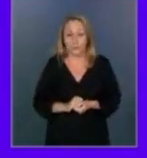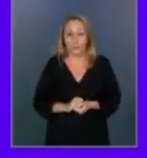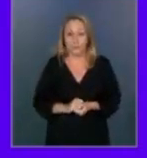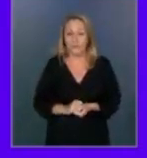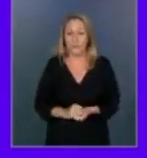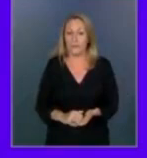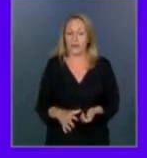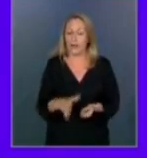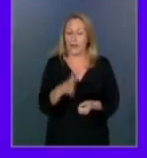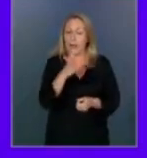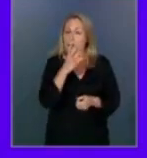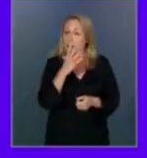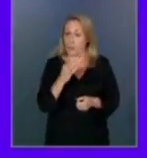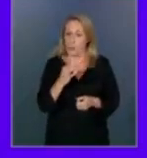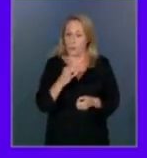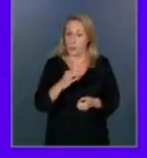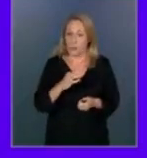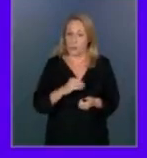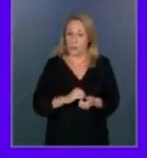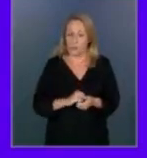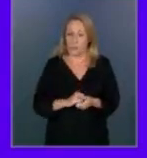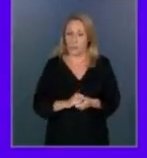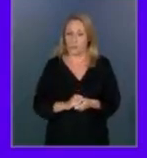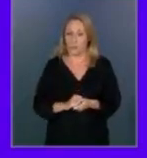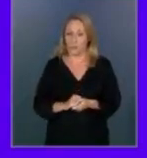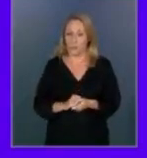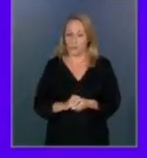Διότι όταν